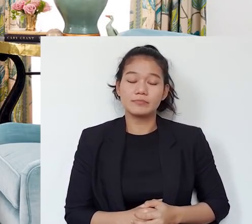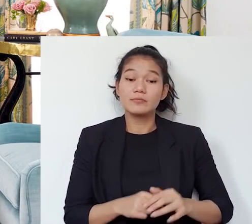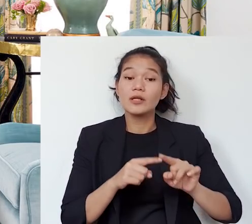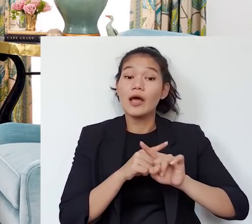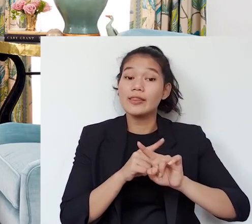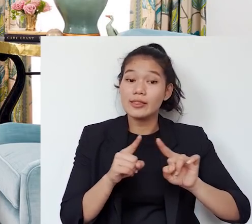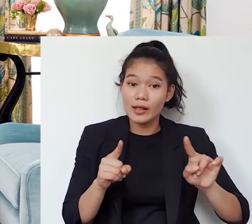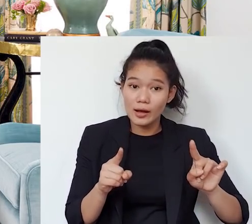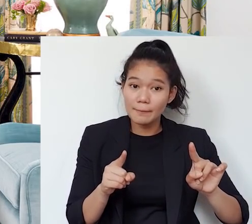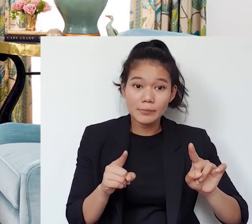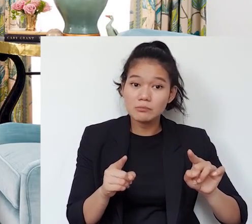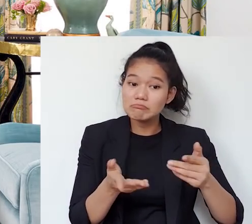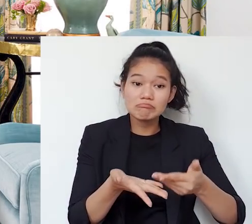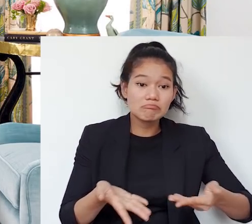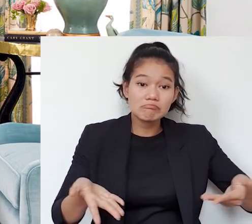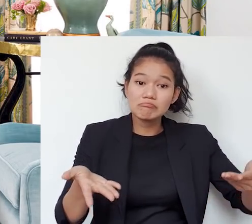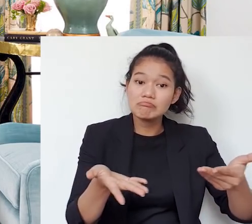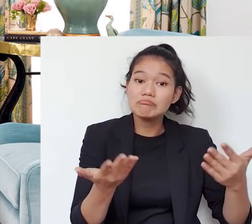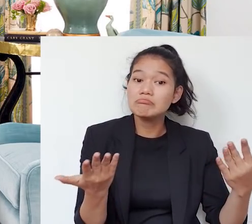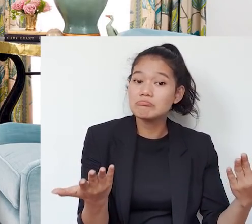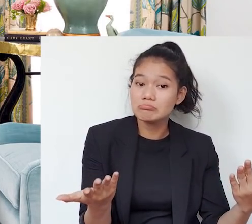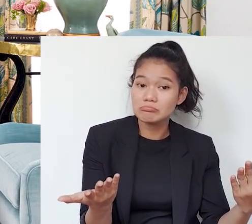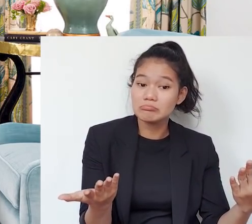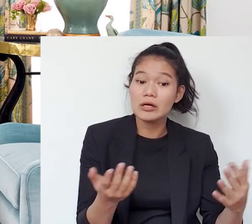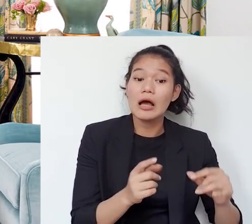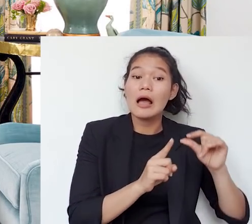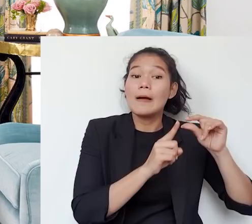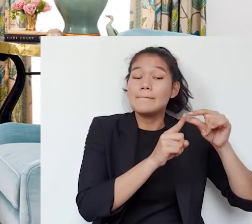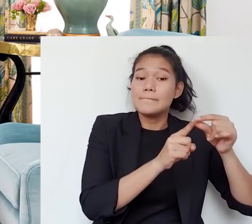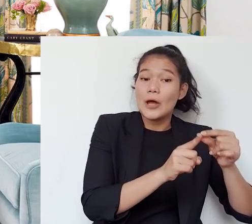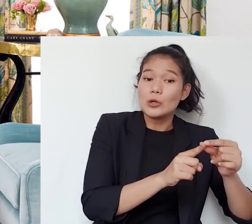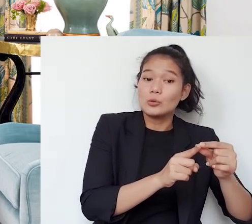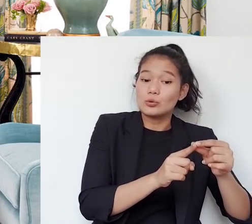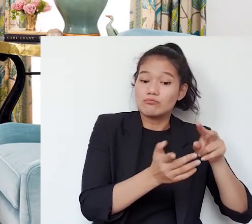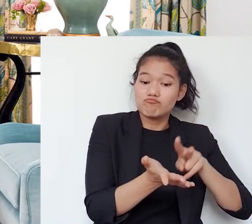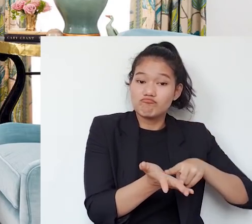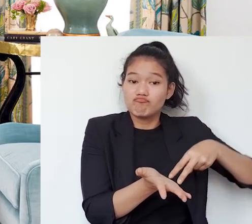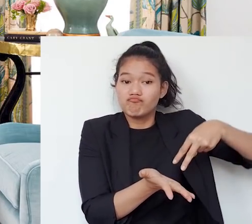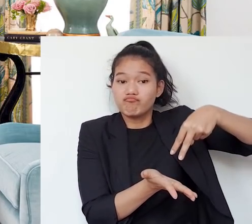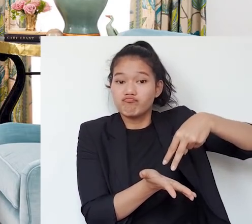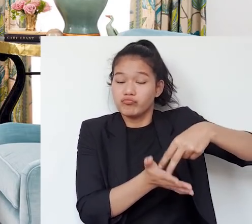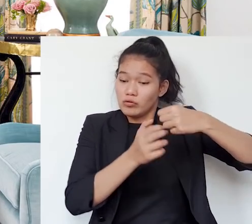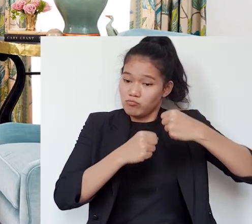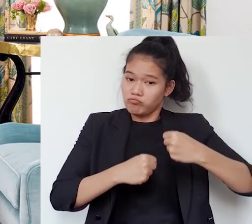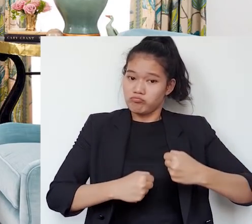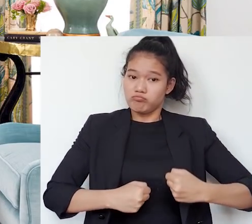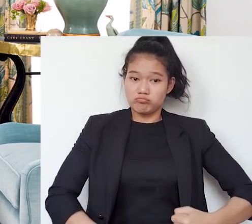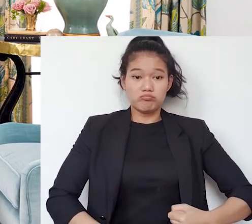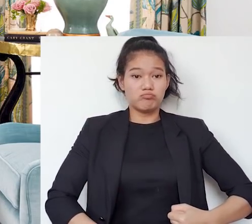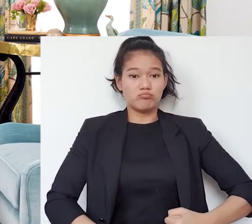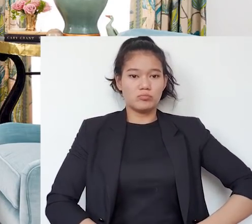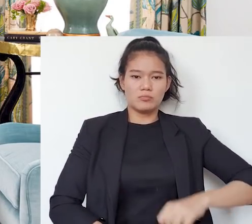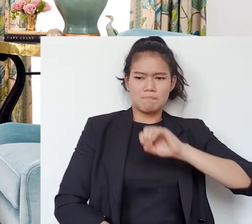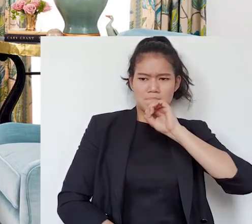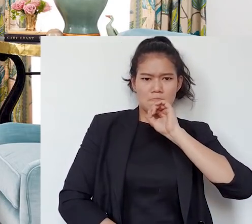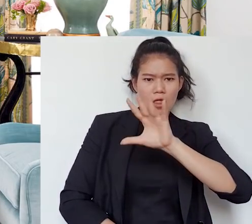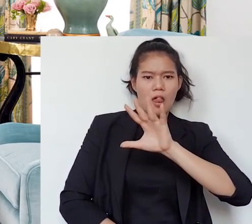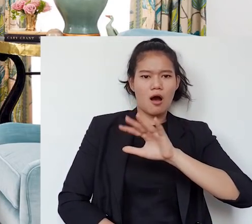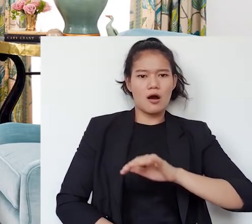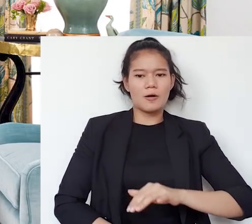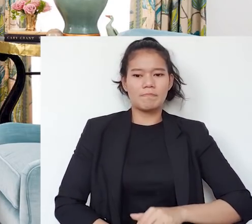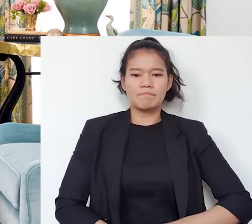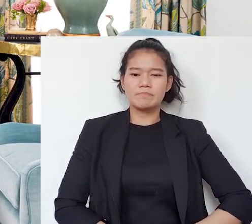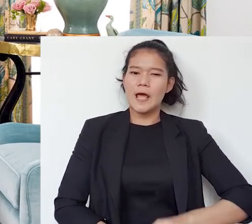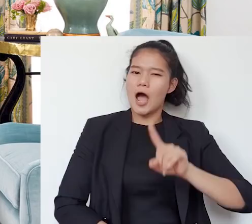Tetapi apa yang terjadi saudara-saudara? Ketika Petrus berdiri dengan gagah mengatakan,